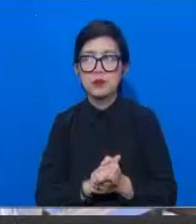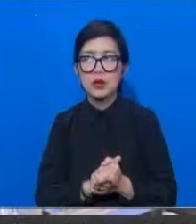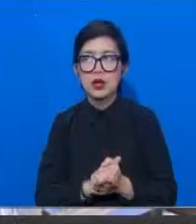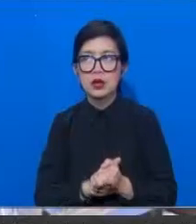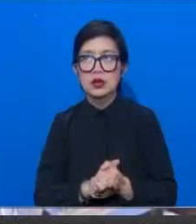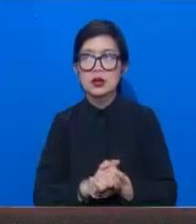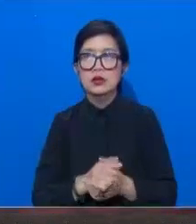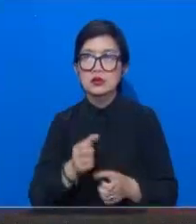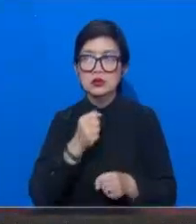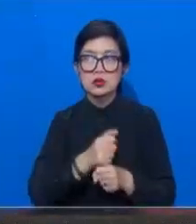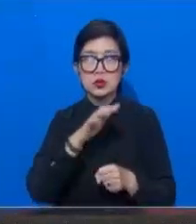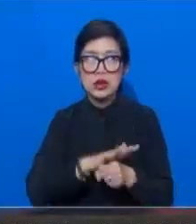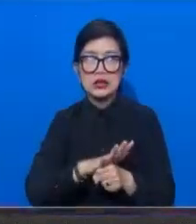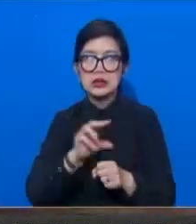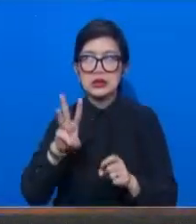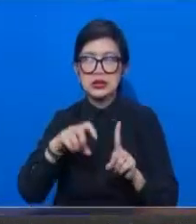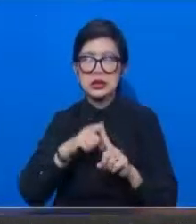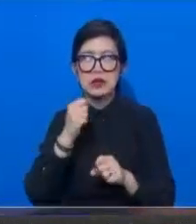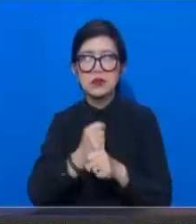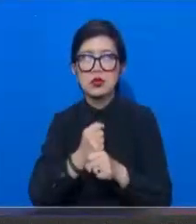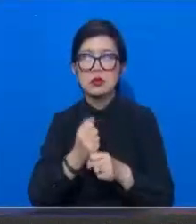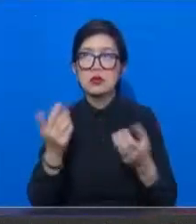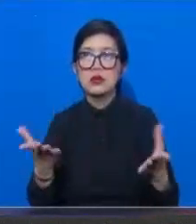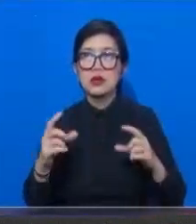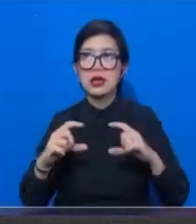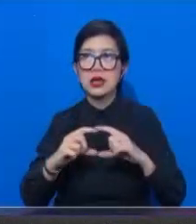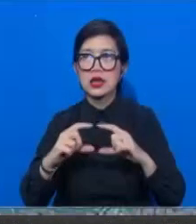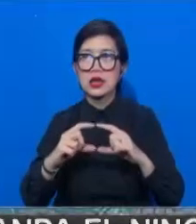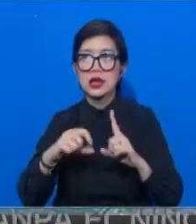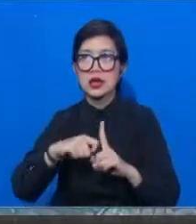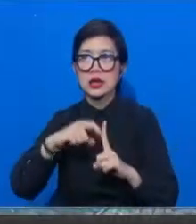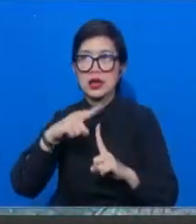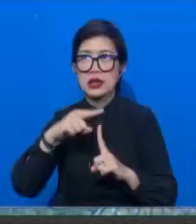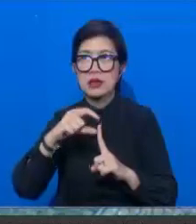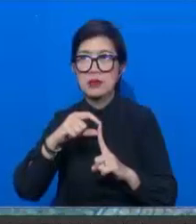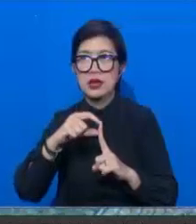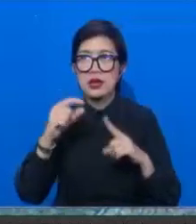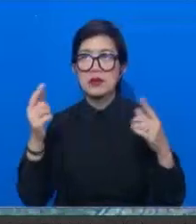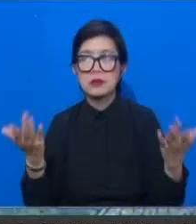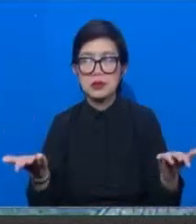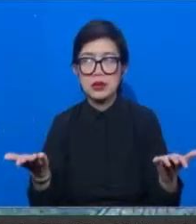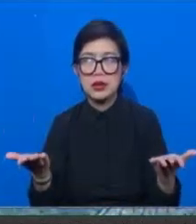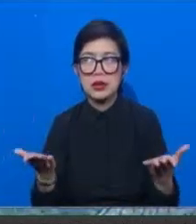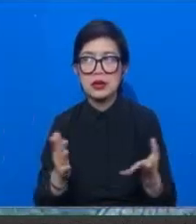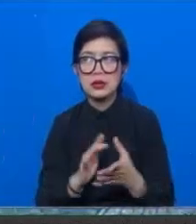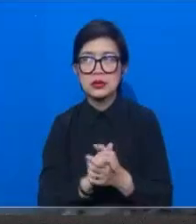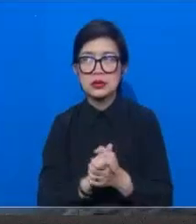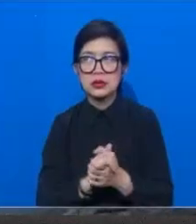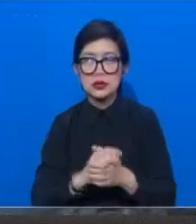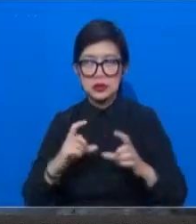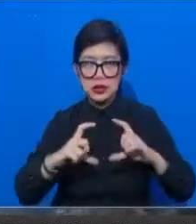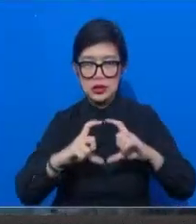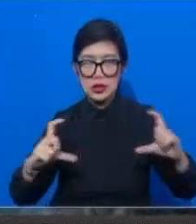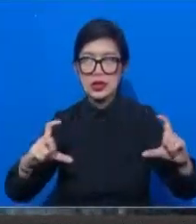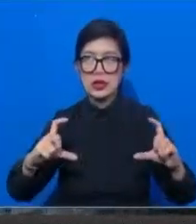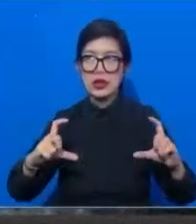bersama ayahnya ini mempertanyakan keamanan data pribadi. Banyaknya penyelewengan data pribadi seperti KTP dan kartu keluarga